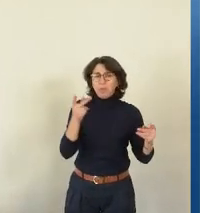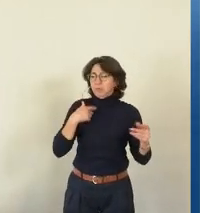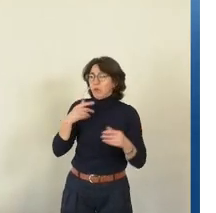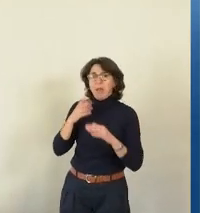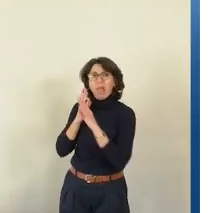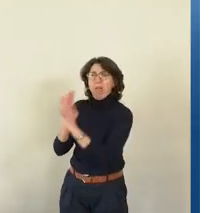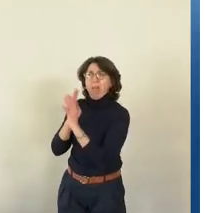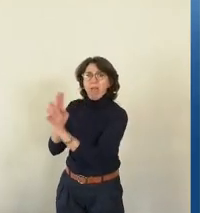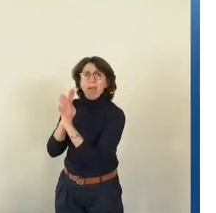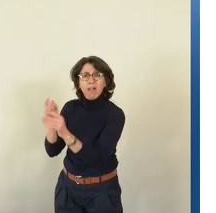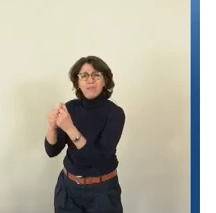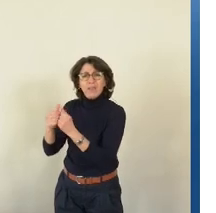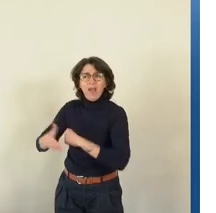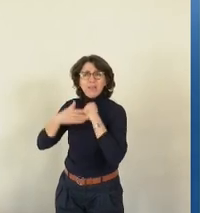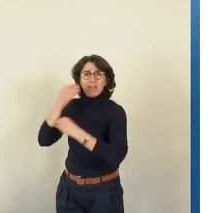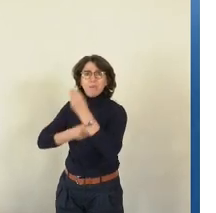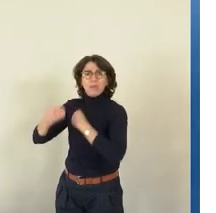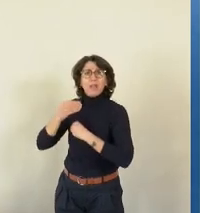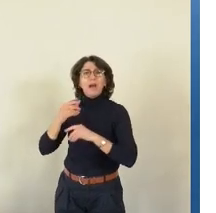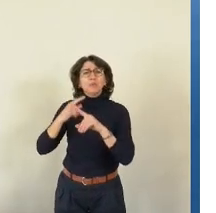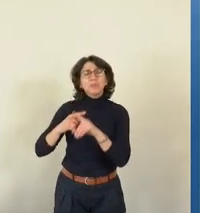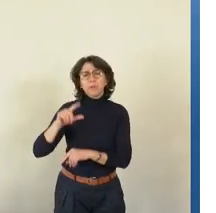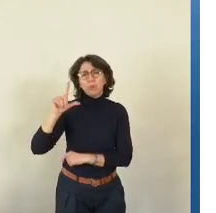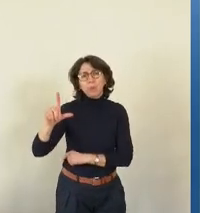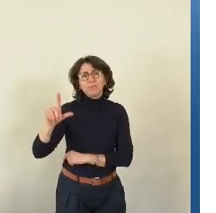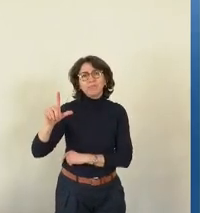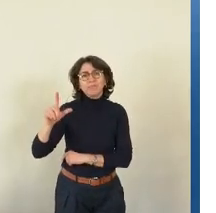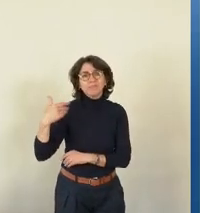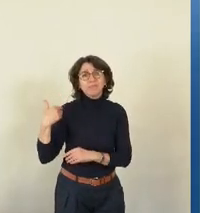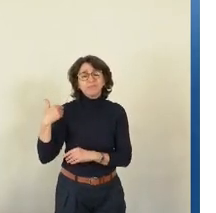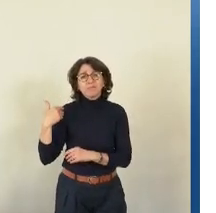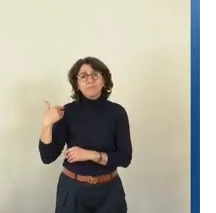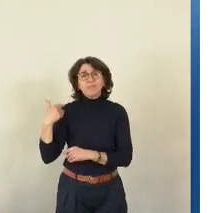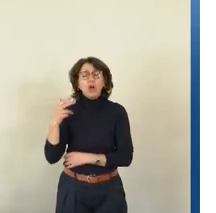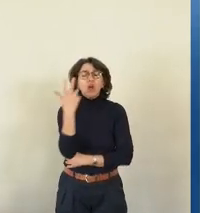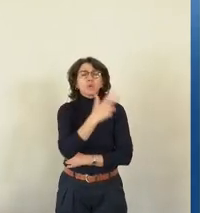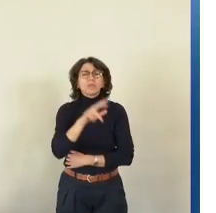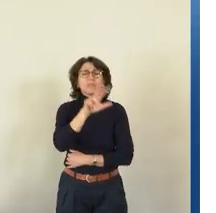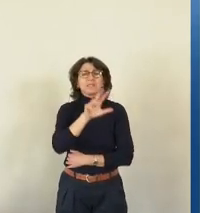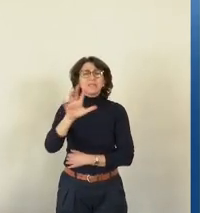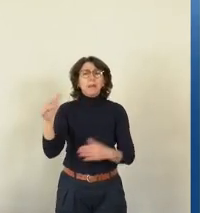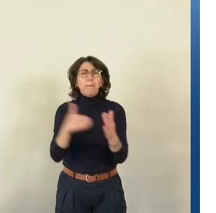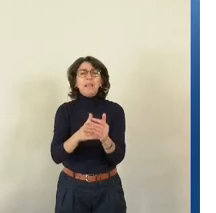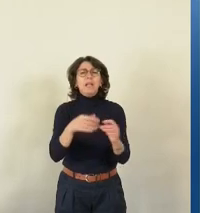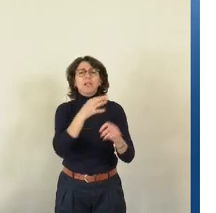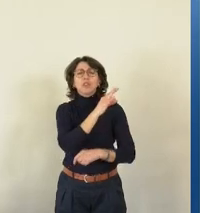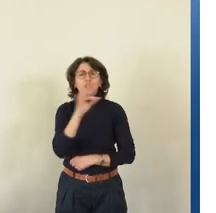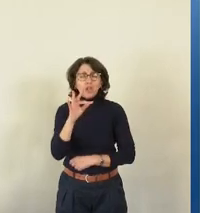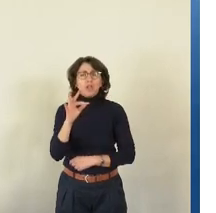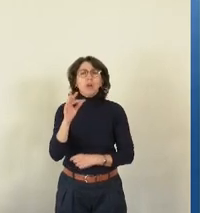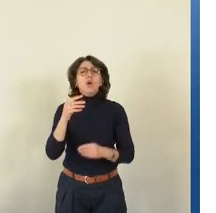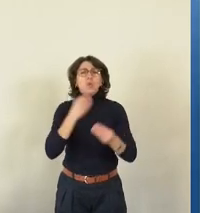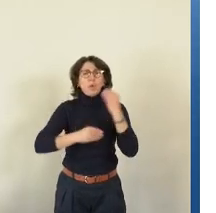alimentaire a été presque multiplié par deux 335000 tonnes de nourriture ont été distribuées